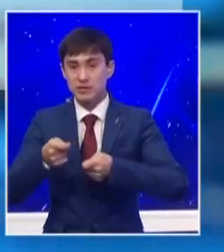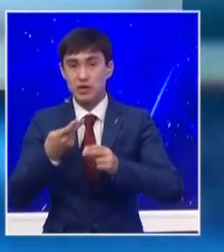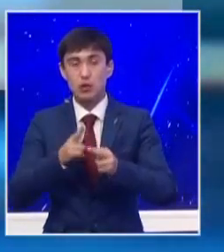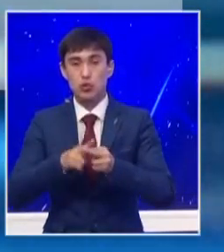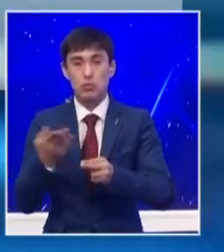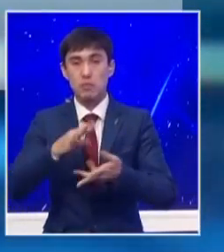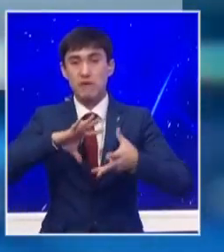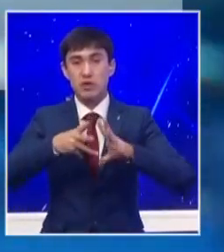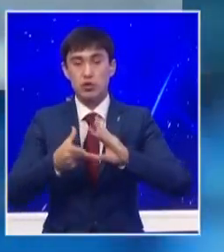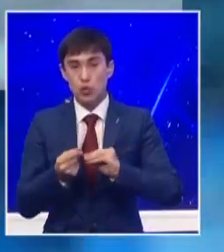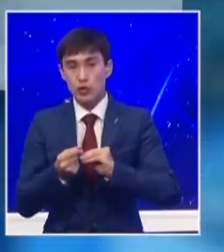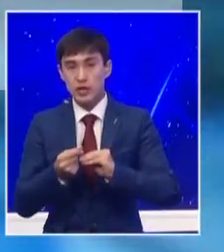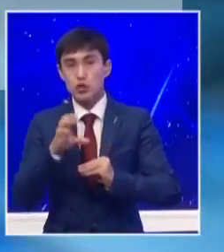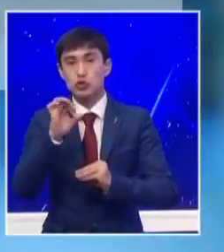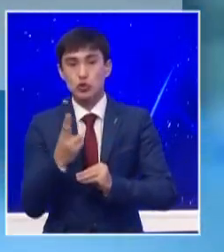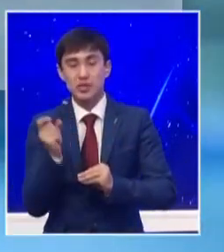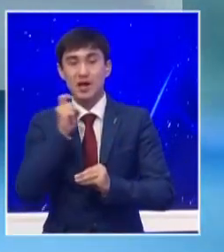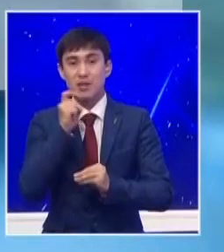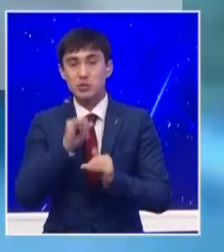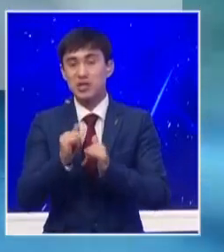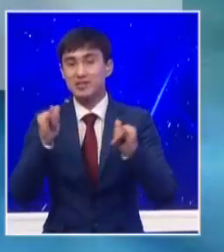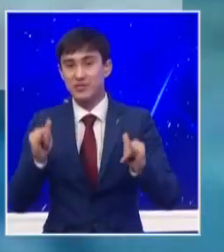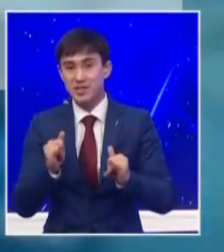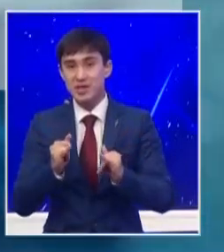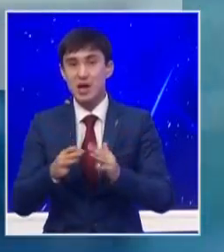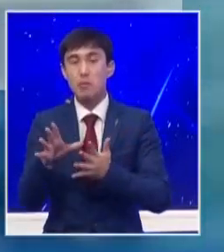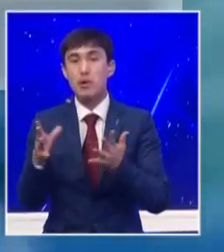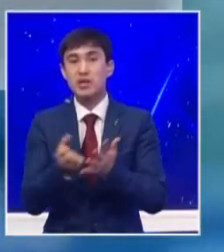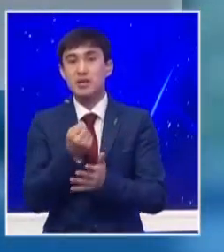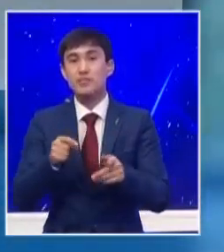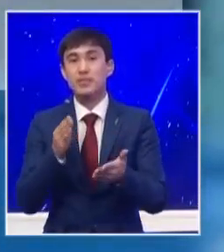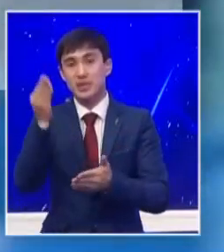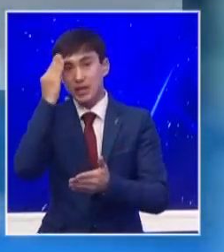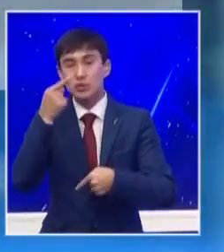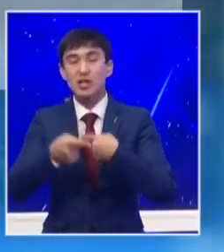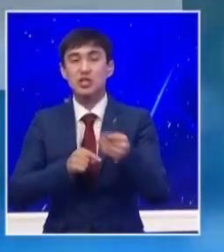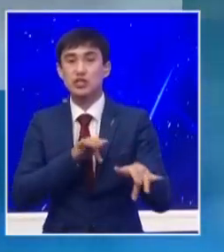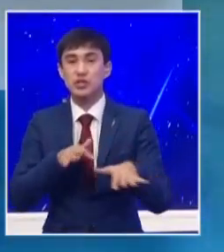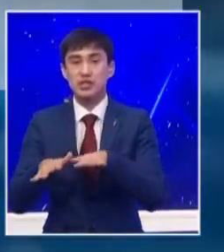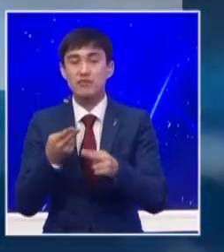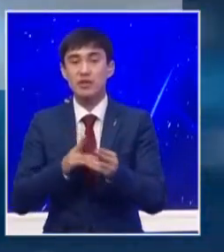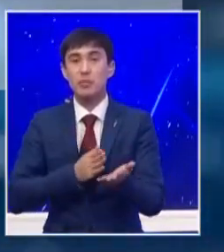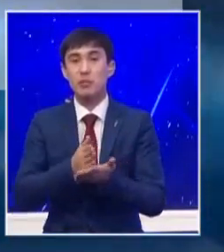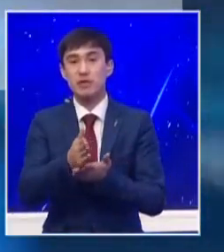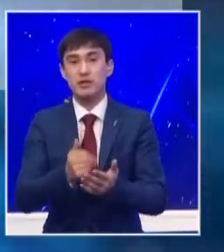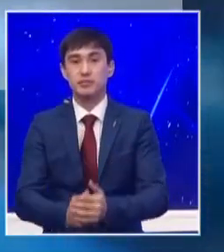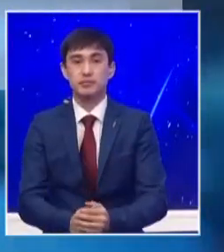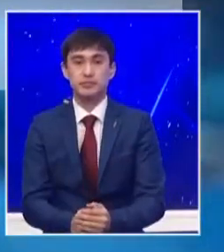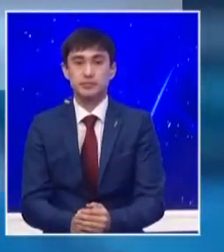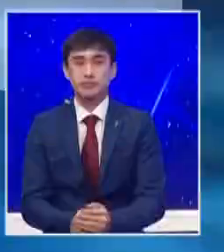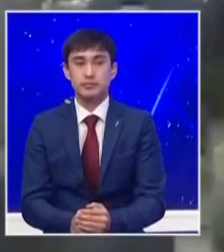котором мы подведём итоги социально-экономического развития и определим тактику дальнейших действий в этом